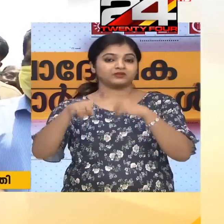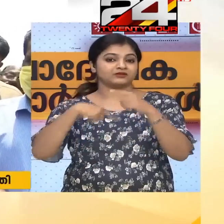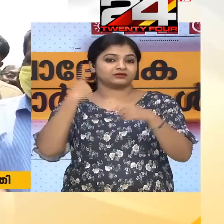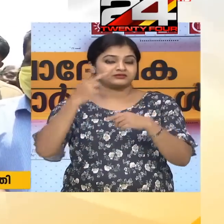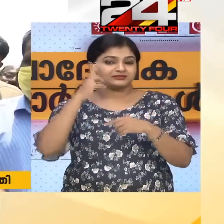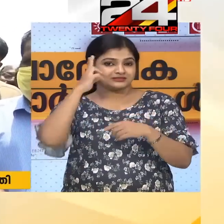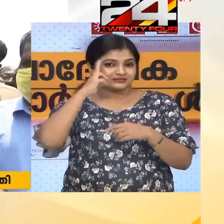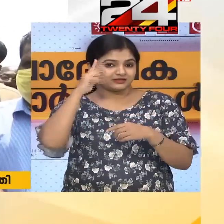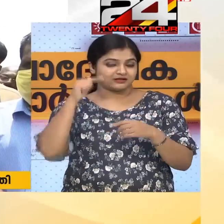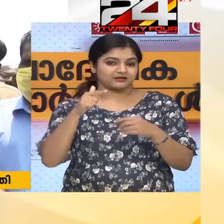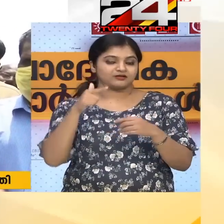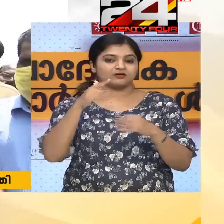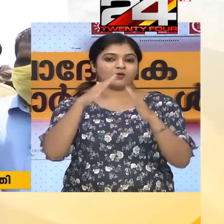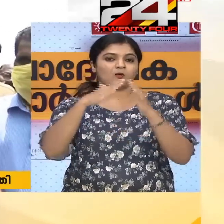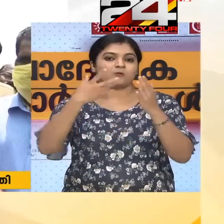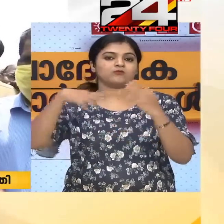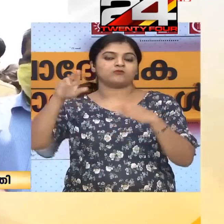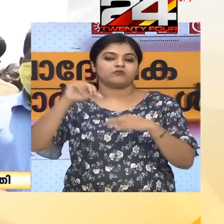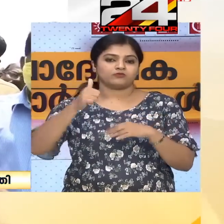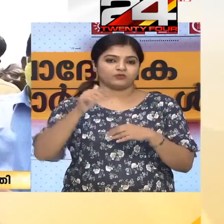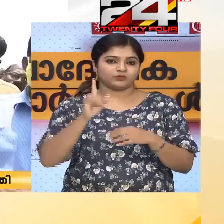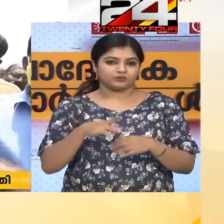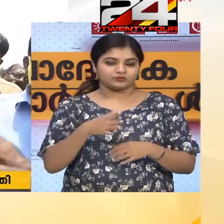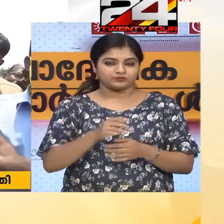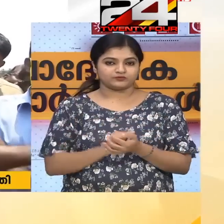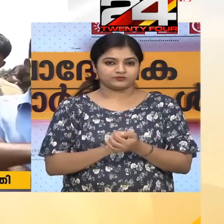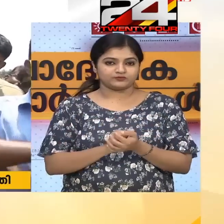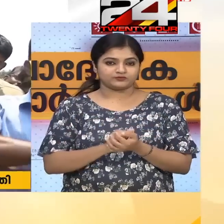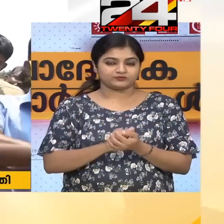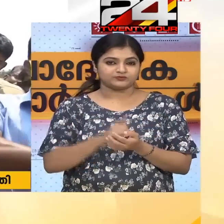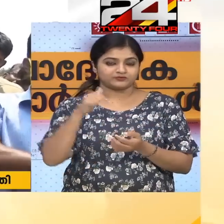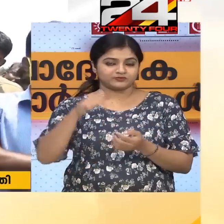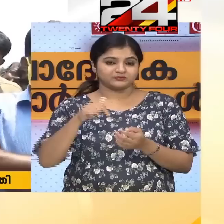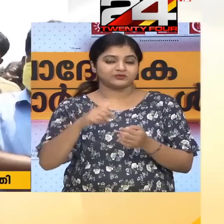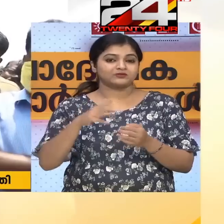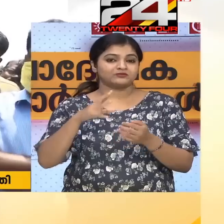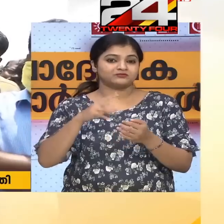ശനിയാഴ്ച വൈകുന്നേരത്തോടുകൂടിയാണ് വീട്ടിൽ പോകാൻ പറ്റുന്നത്. ഇന്ന് നാളെ ഈ കർശന